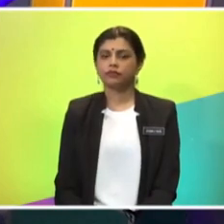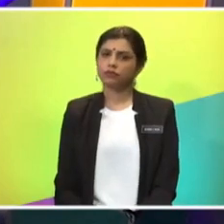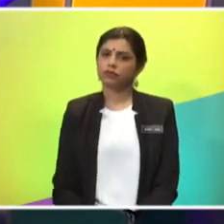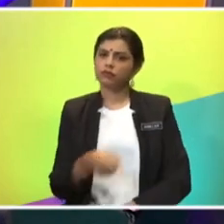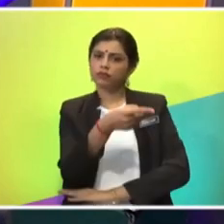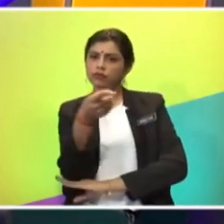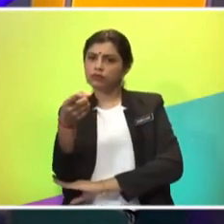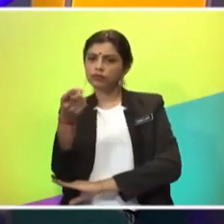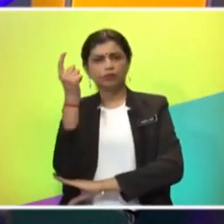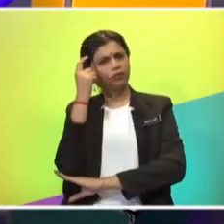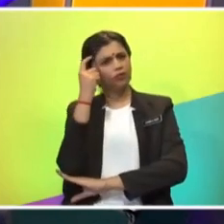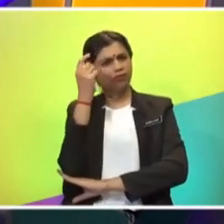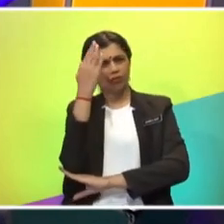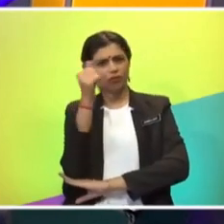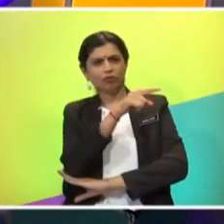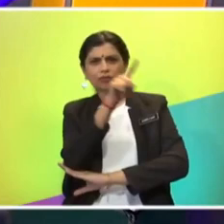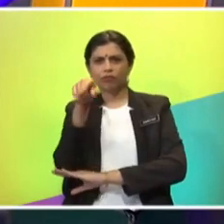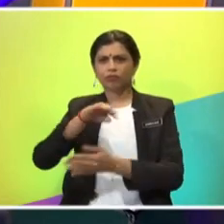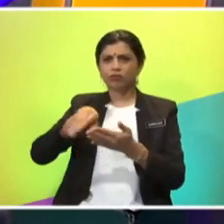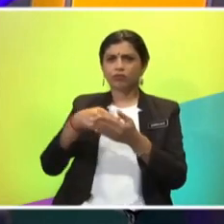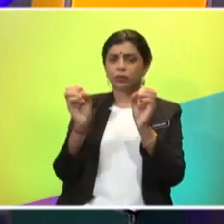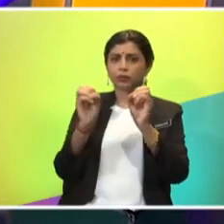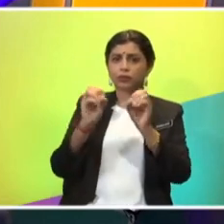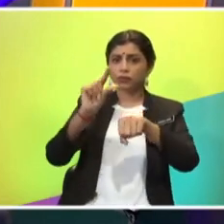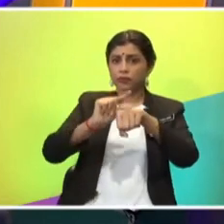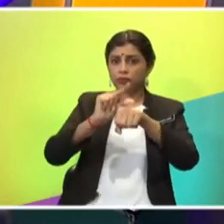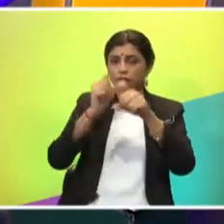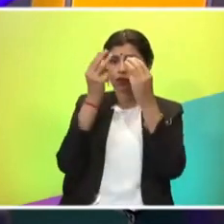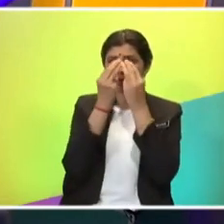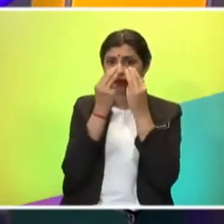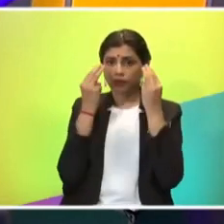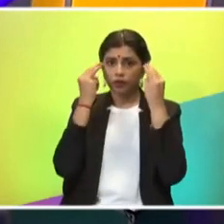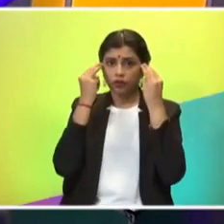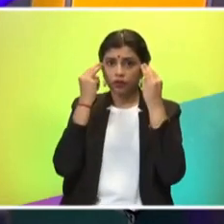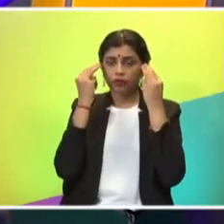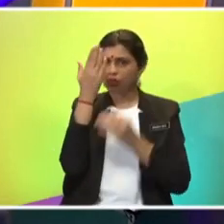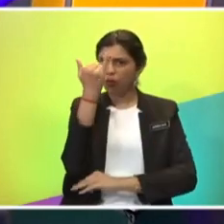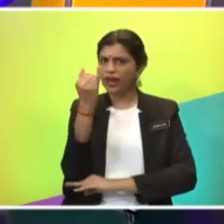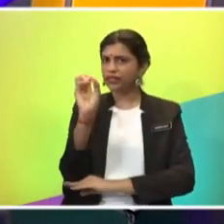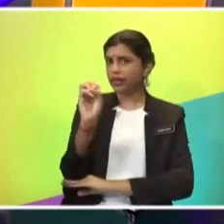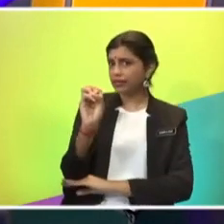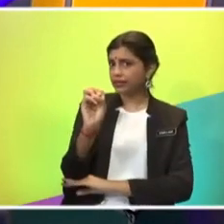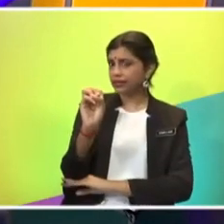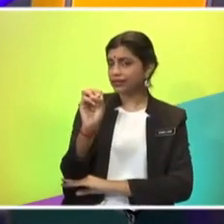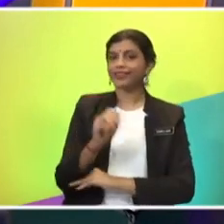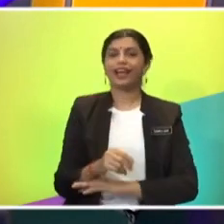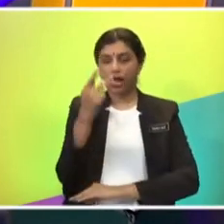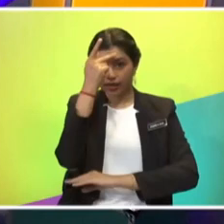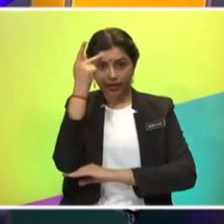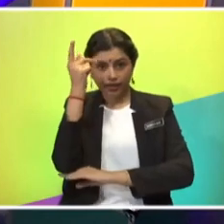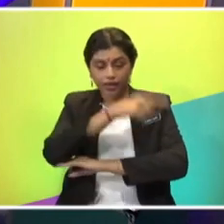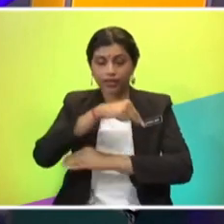tidak menggunakan pelitup muka. Ini kerana mata pelajaran kita pada pagi ini adalah berkenaan dengan mata pelajaran pendidikan